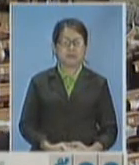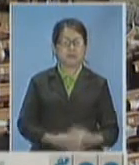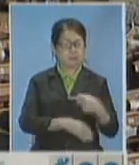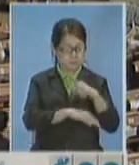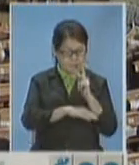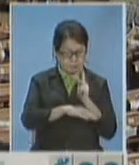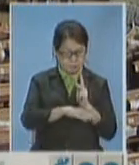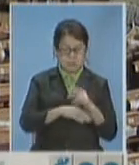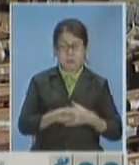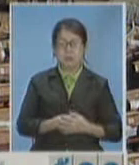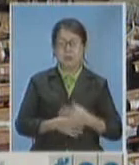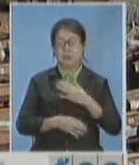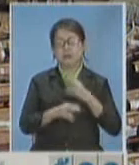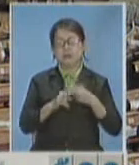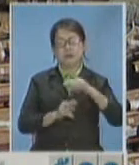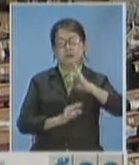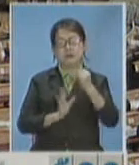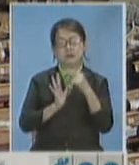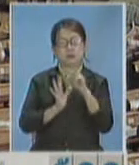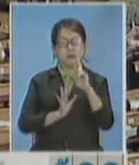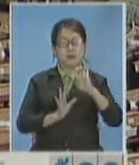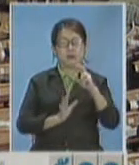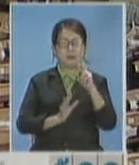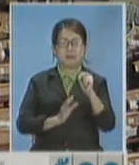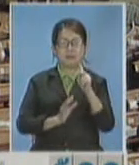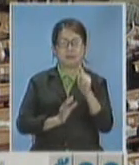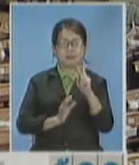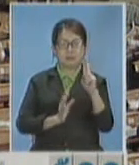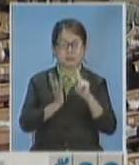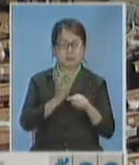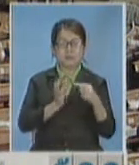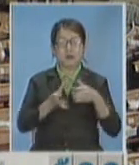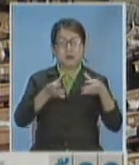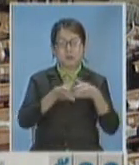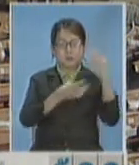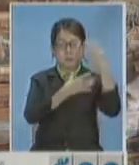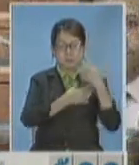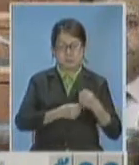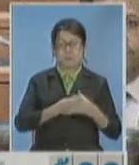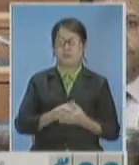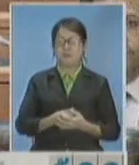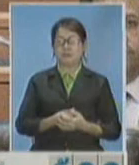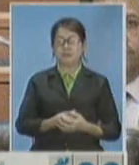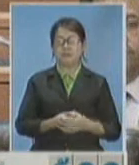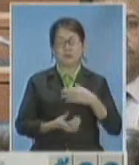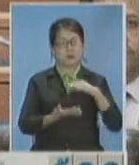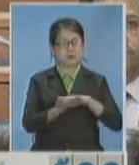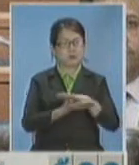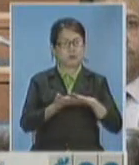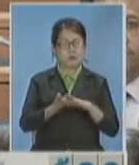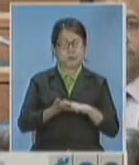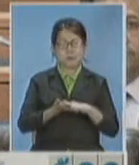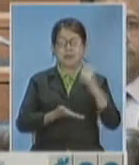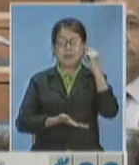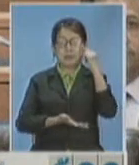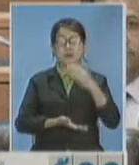ท่านประธานที่เคารพกระผมจุรินทร์ลักษณะวิสิทธิ์พรรคประชาธิปัตย์ขออนุญาตให้ความเห็นเพื่อที่